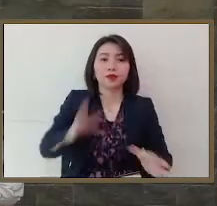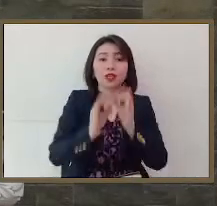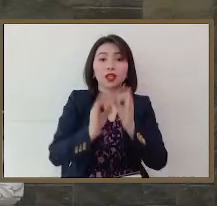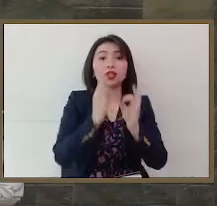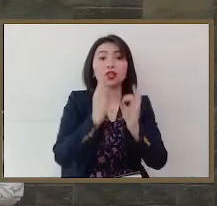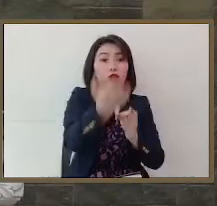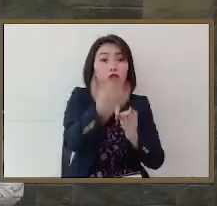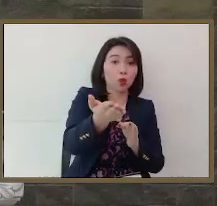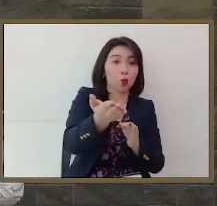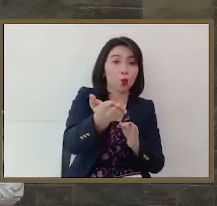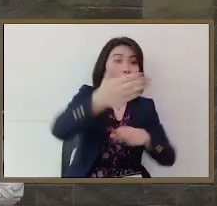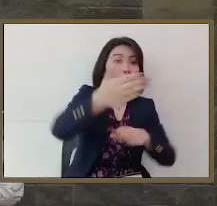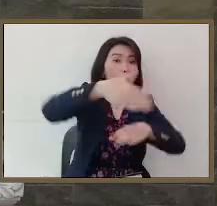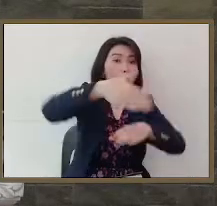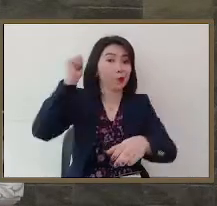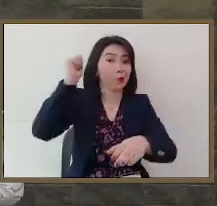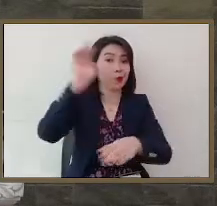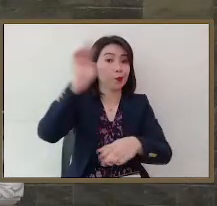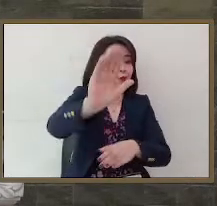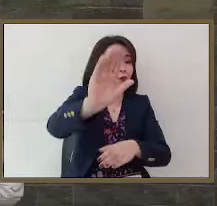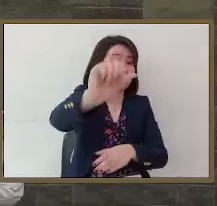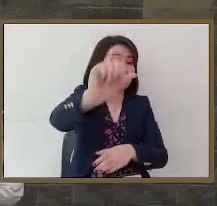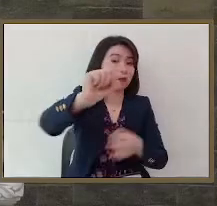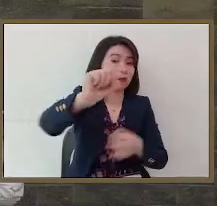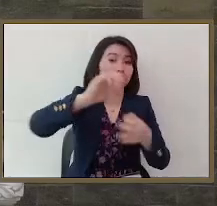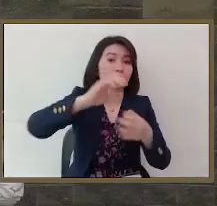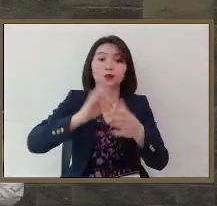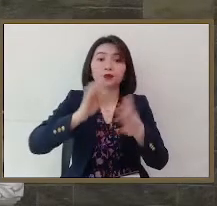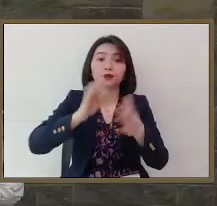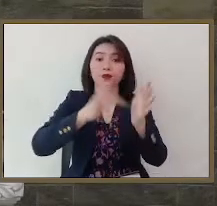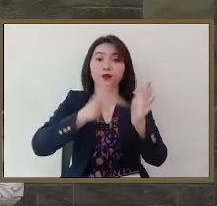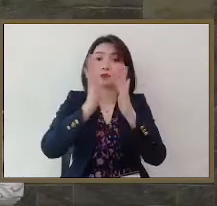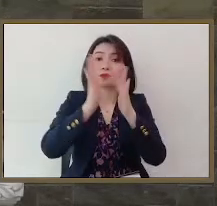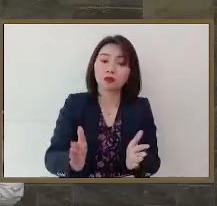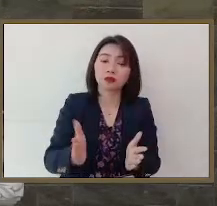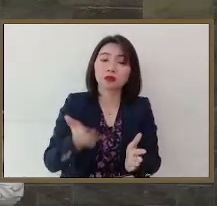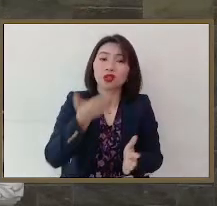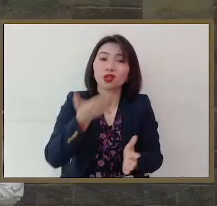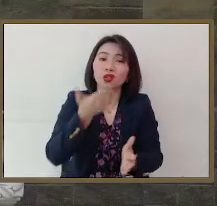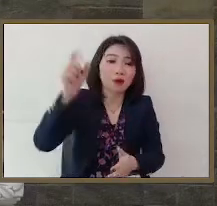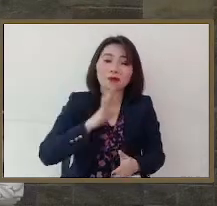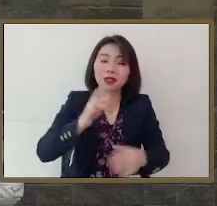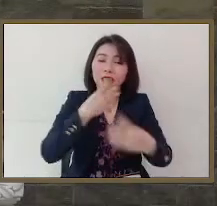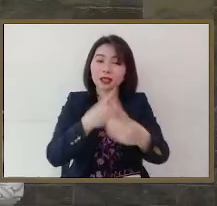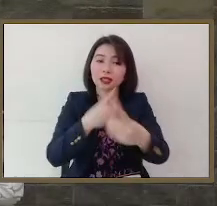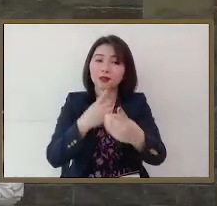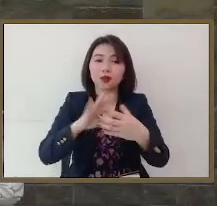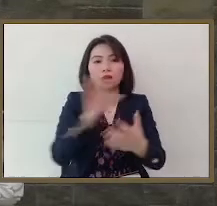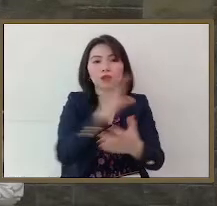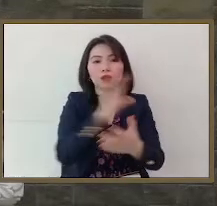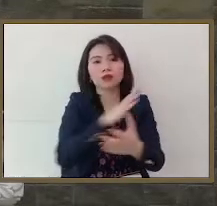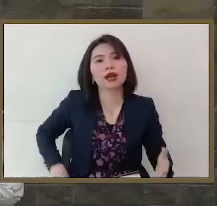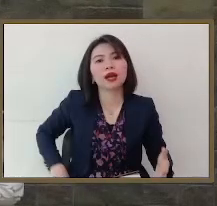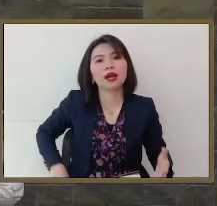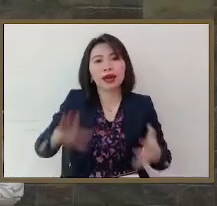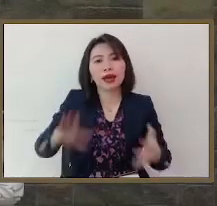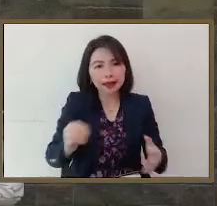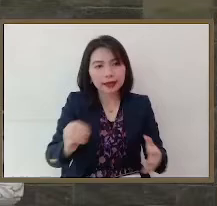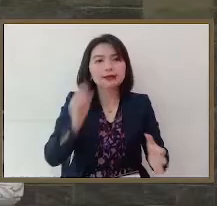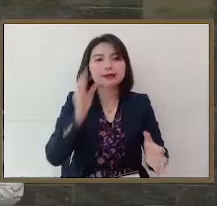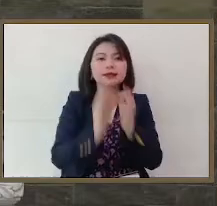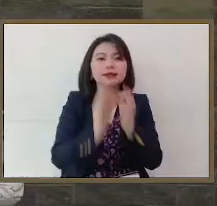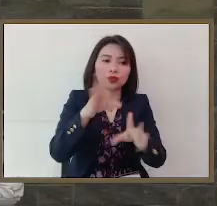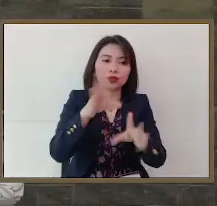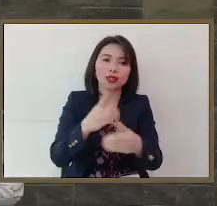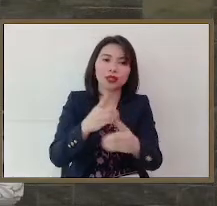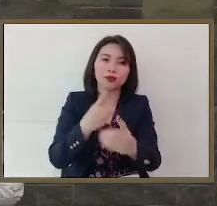Christian, then you must be a disciple of Christ. And if you are a disciple of Christ,